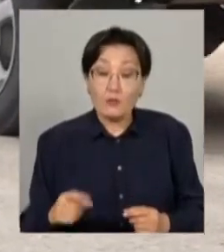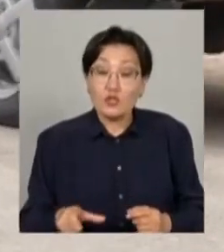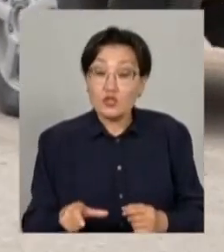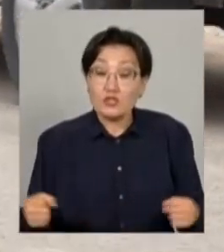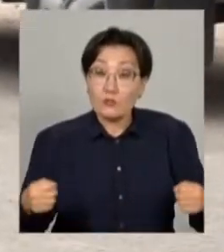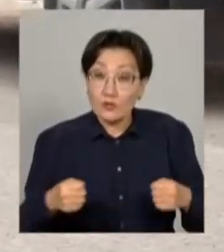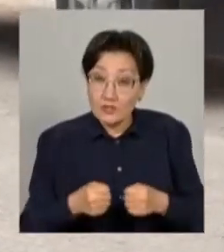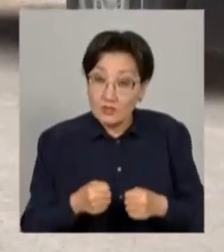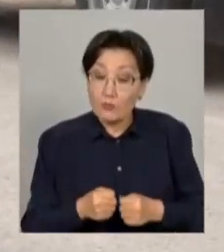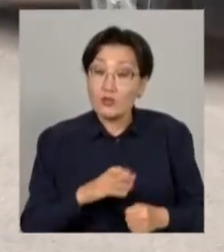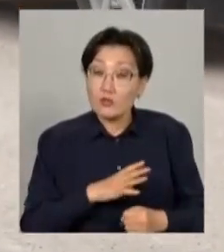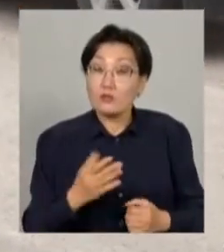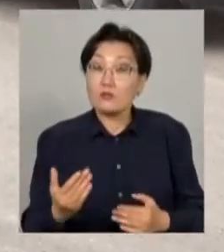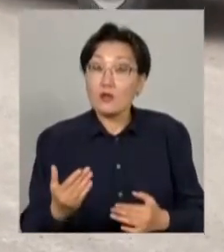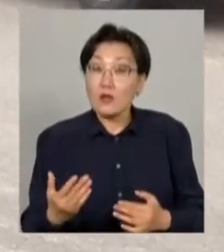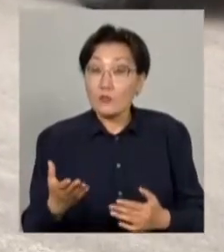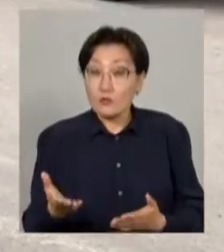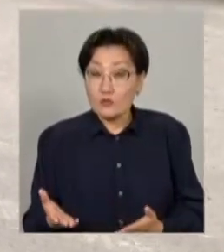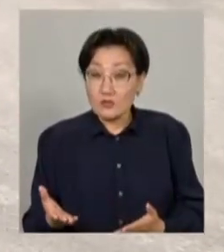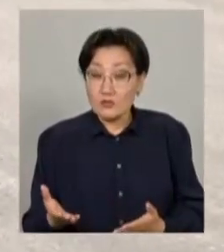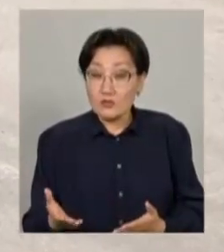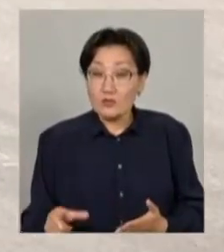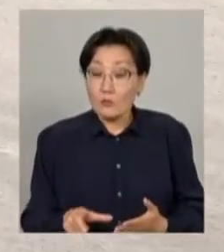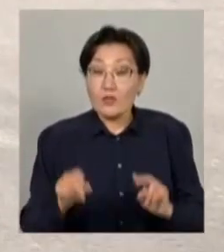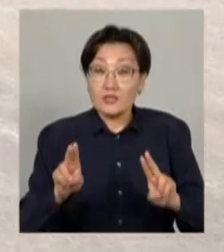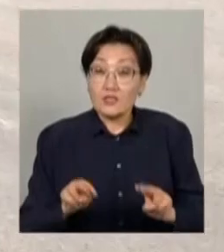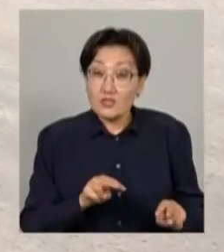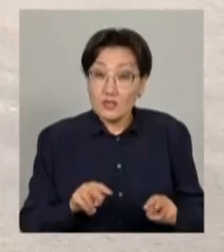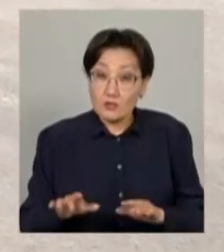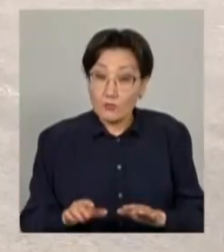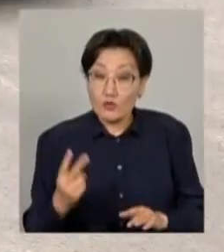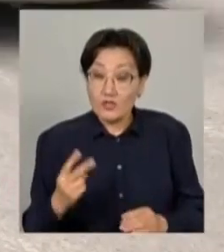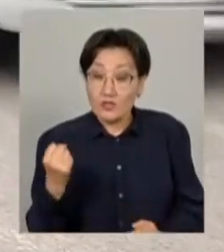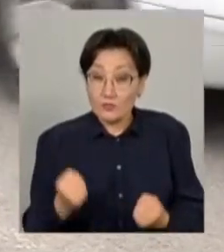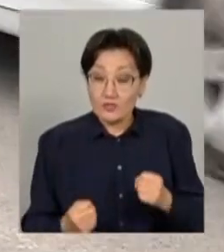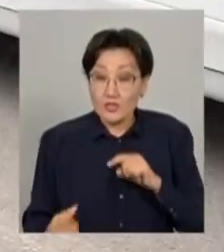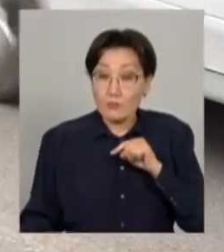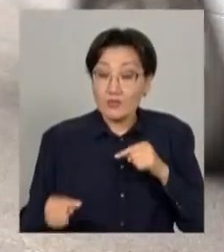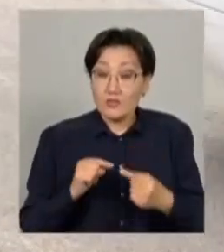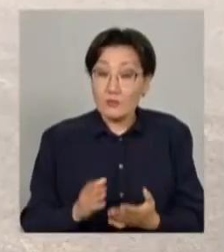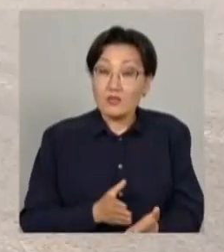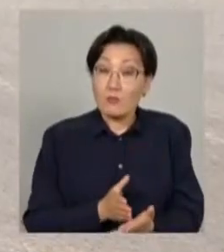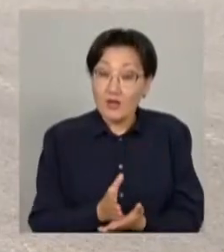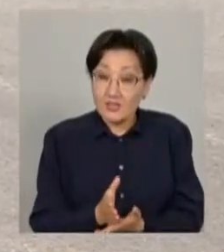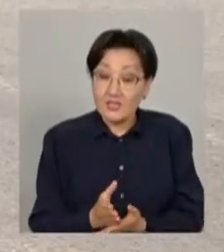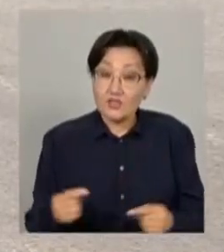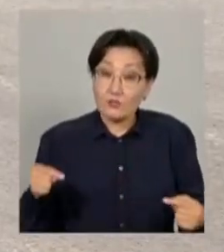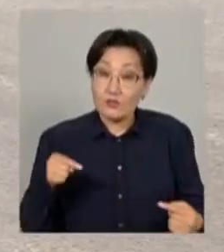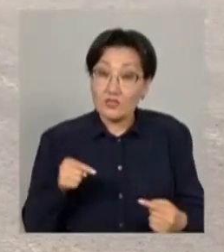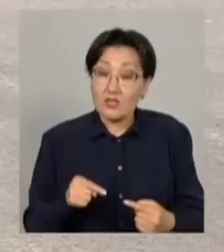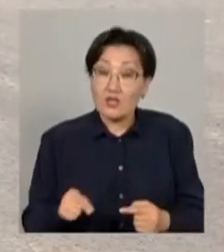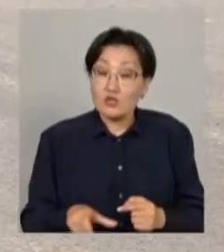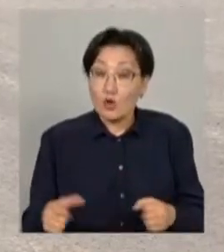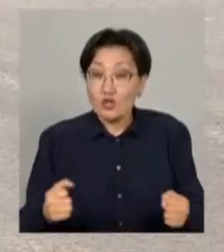көлік оқиғасы орын алып отыр. Мұнда жол ережесін сақтамаған екі көлік қарама-қарсы бағытқа шығып кетіп, жол